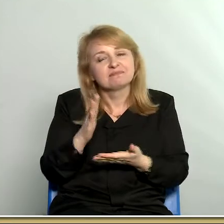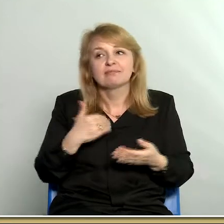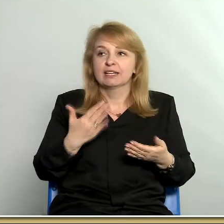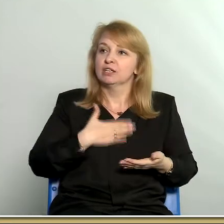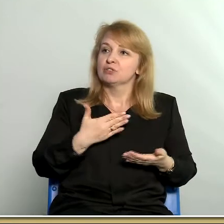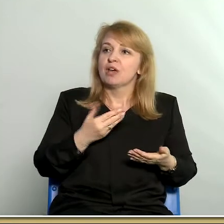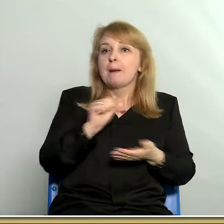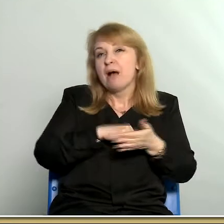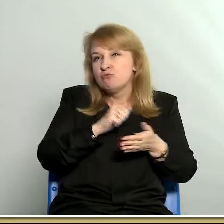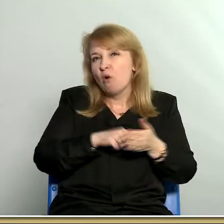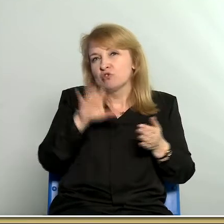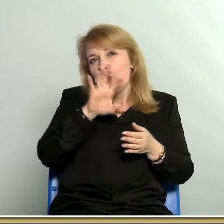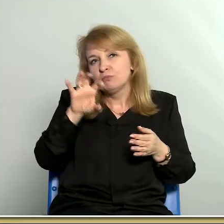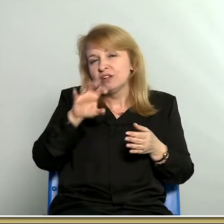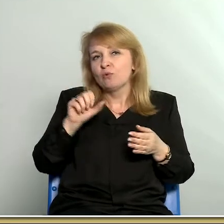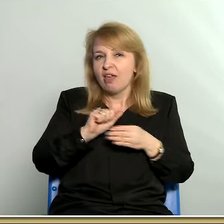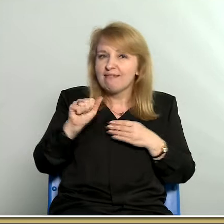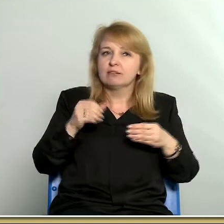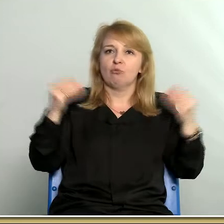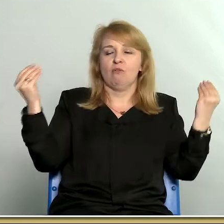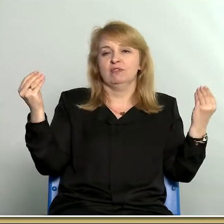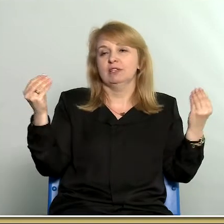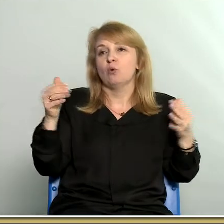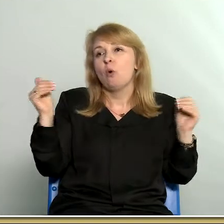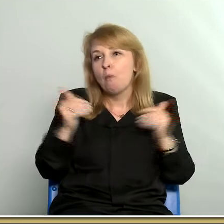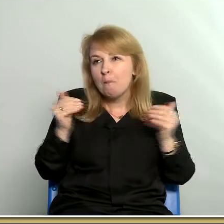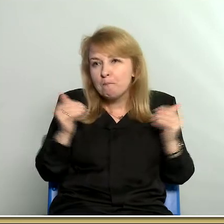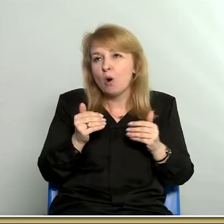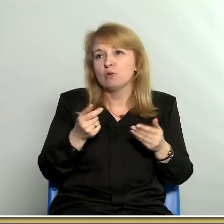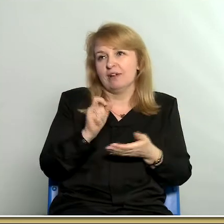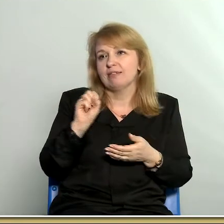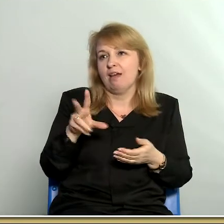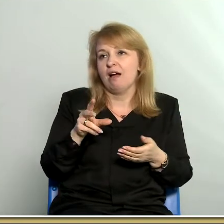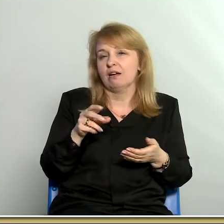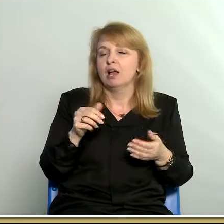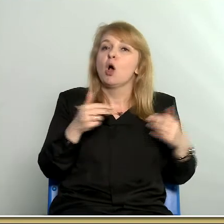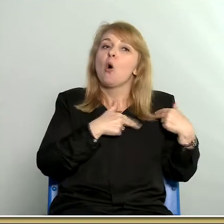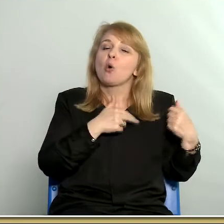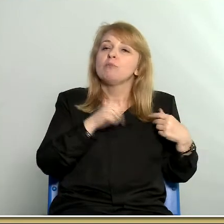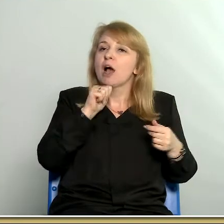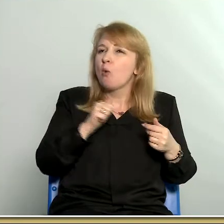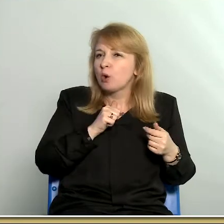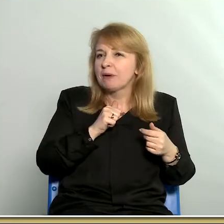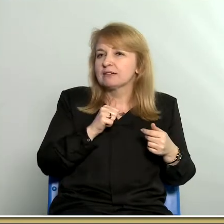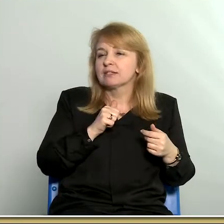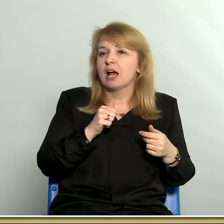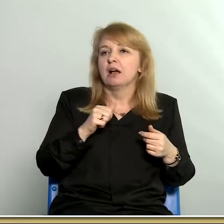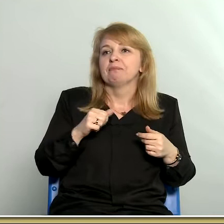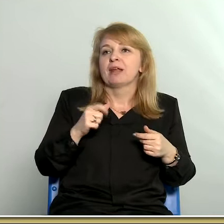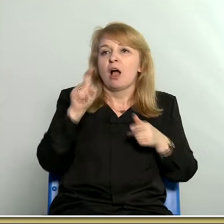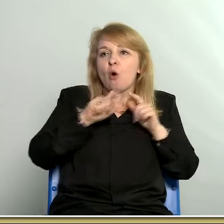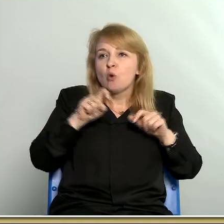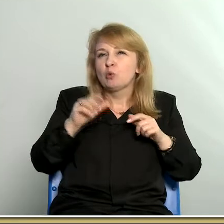patrząc na to, jakim regionem jesteśmy, o czym Pan Marszałek mówi na początku, o czym wie Komisja Europejska, poradzi sobie z tym. Szczerze powiem,